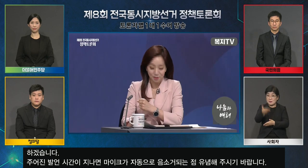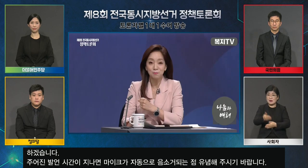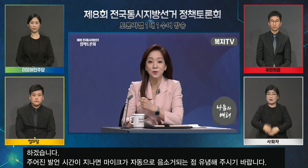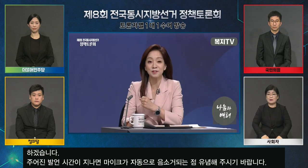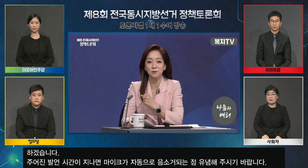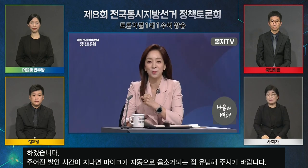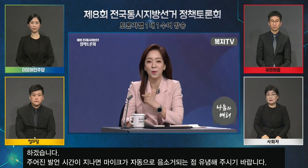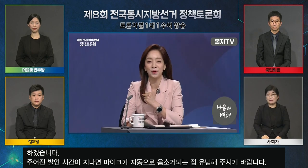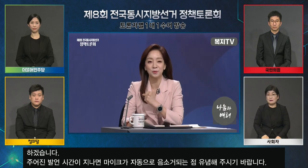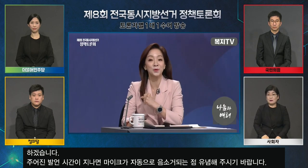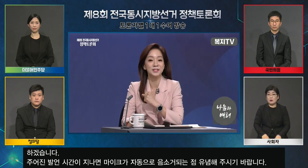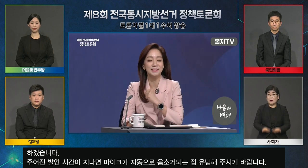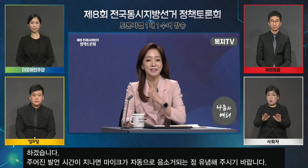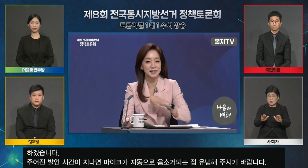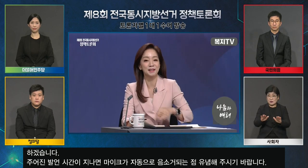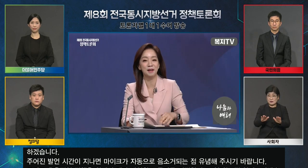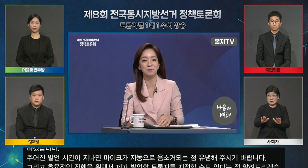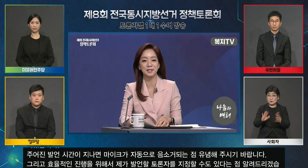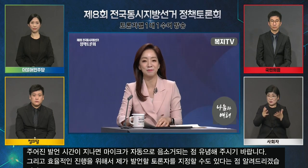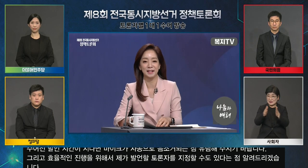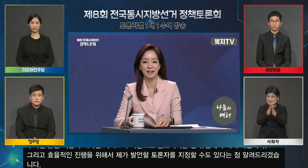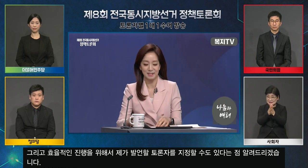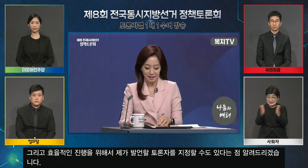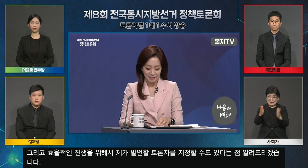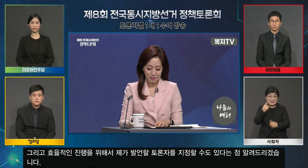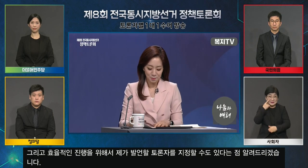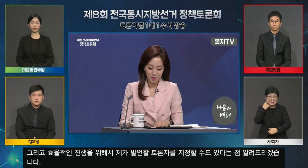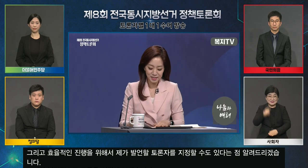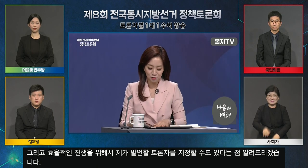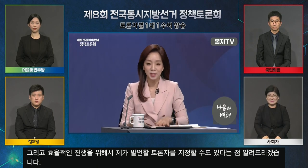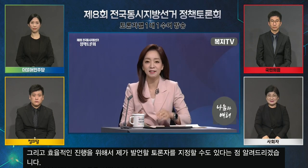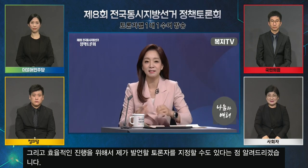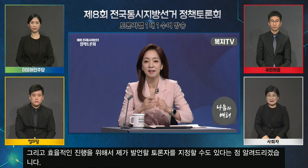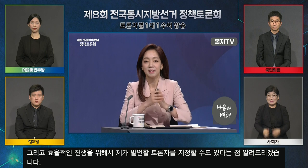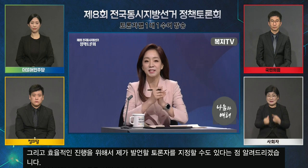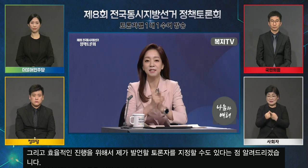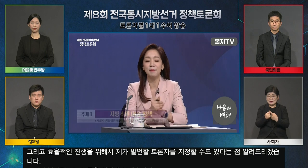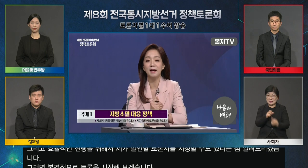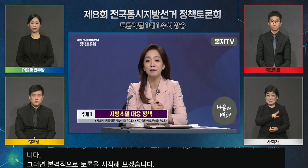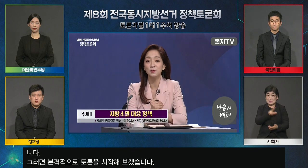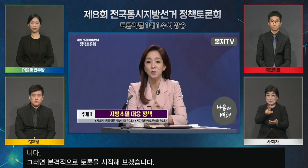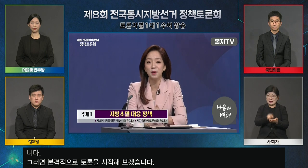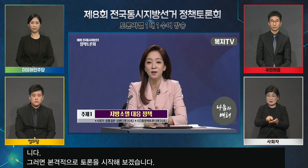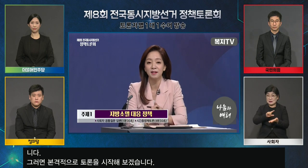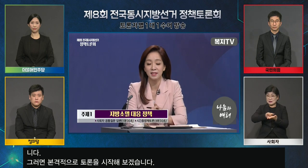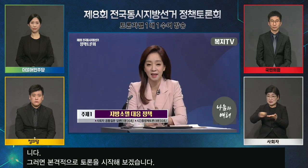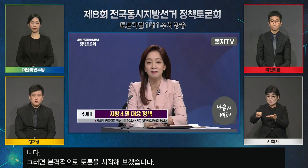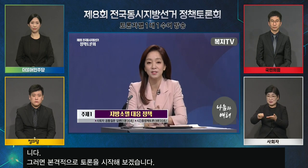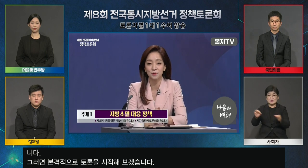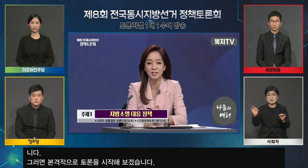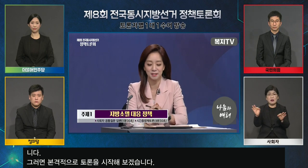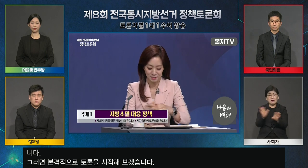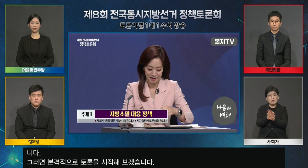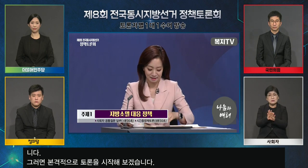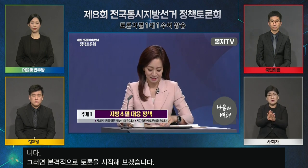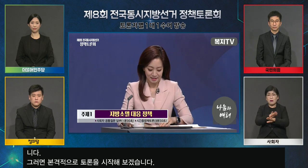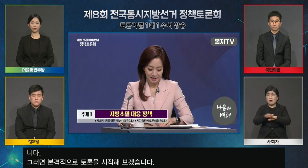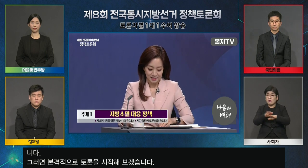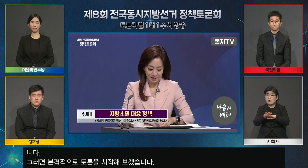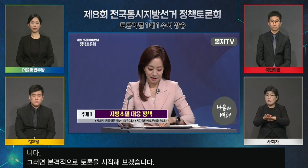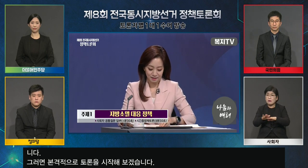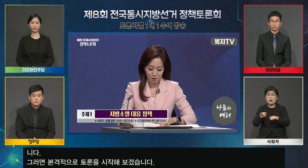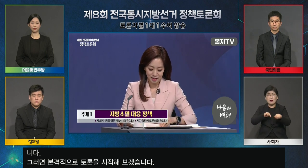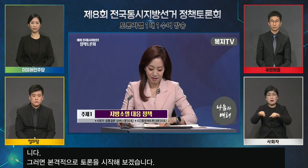그럼 본격적으로 토론을 시작해 보겠습니다. 첫 번째 주제는 지방소멸대응정책입니다.